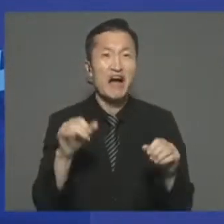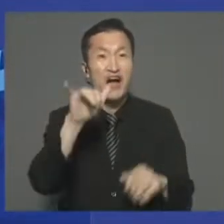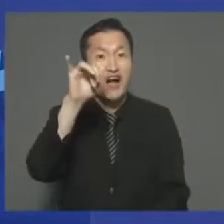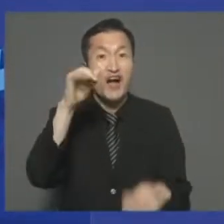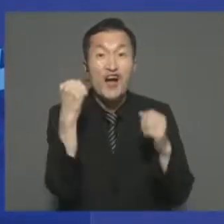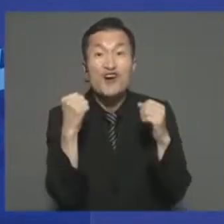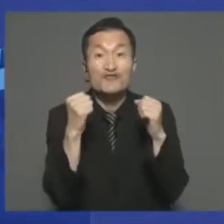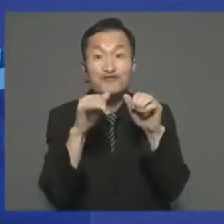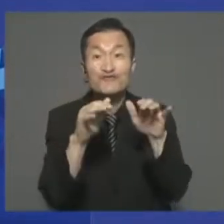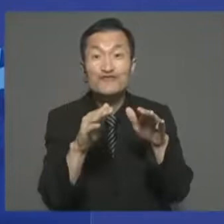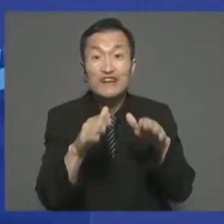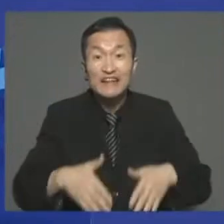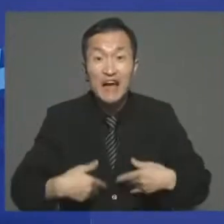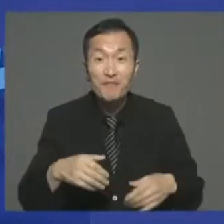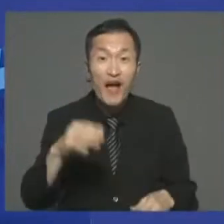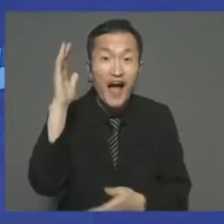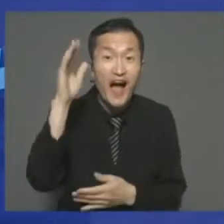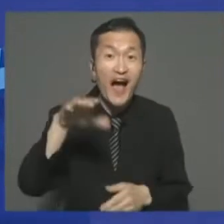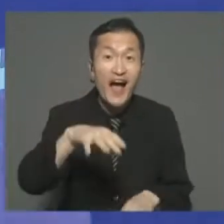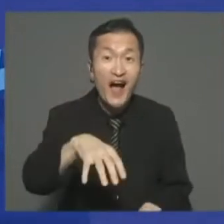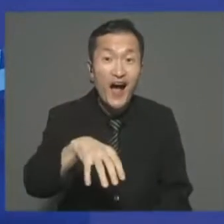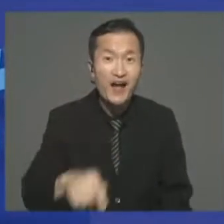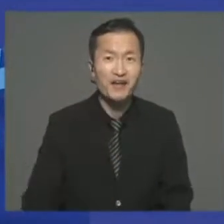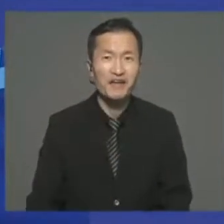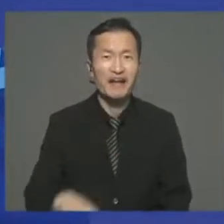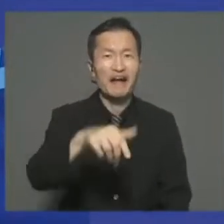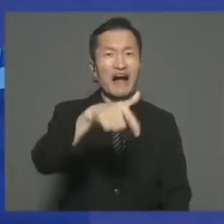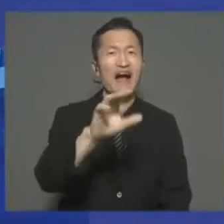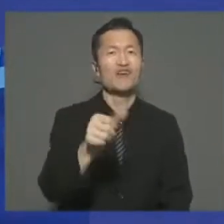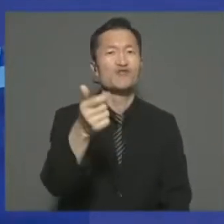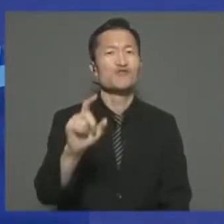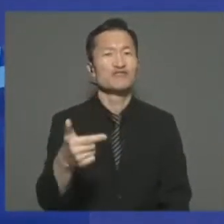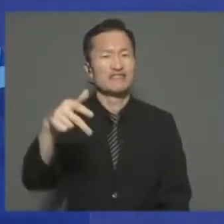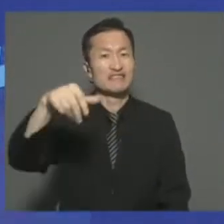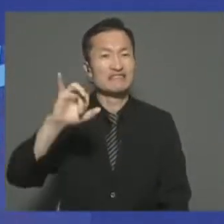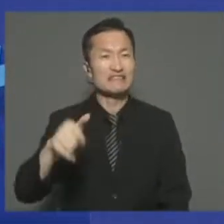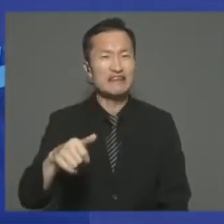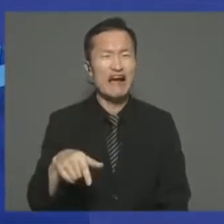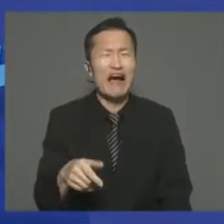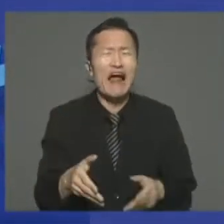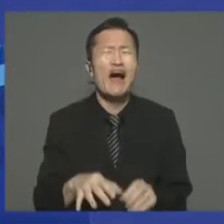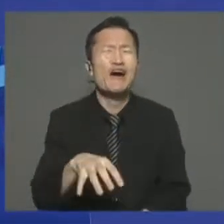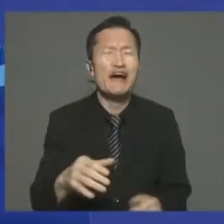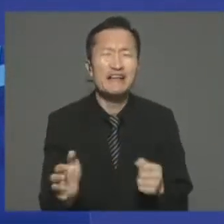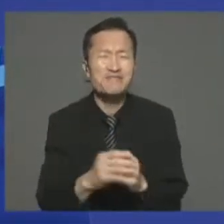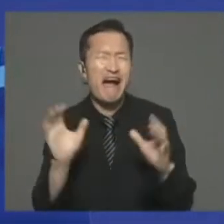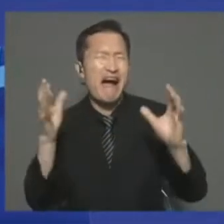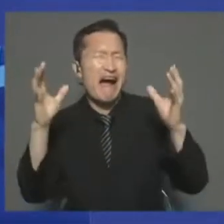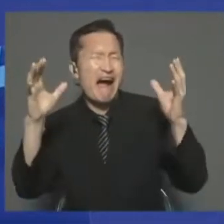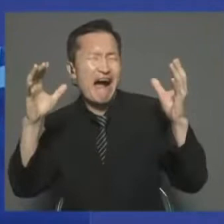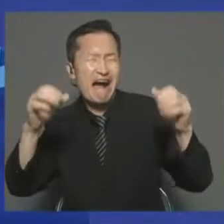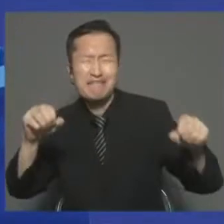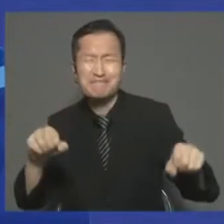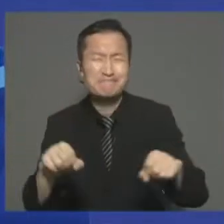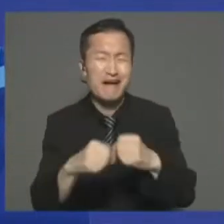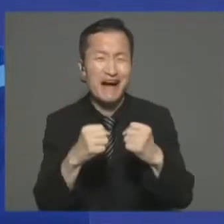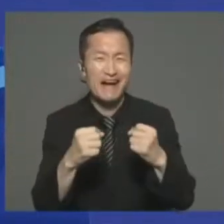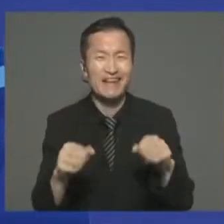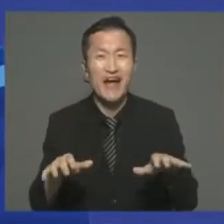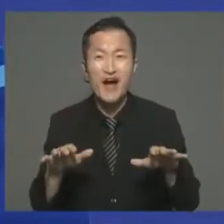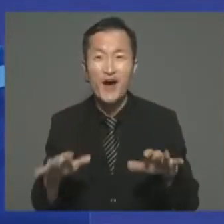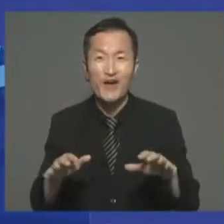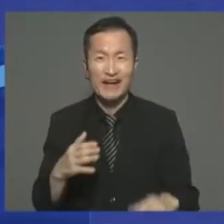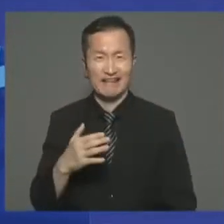보니까 강원식 후보는 고향이라고 건물이 무너지려고 합니다. 네, 오늘